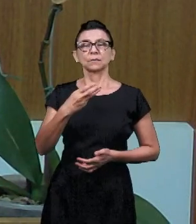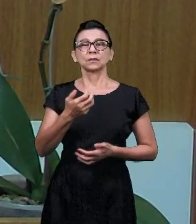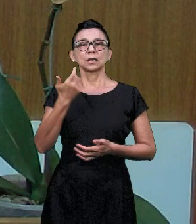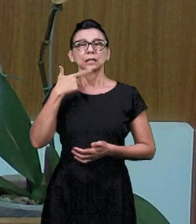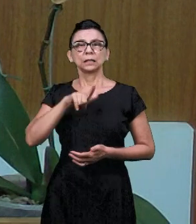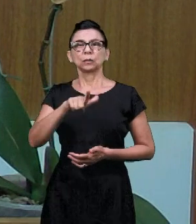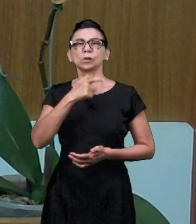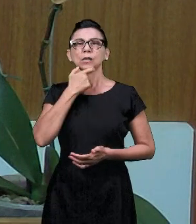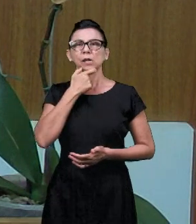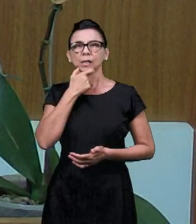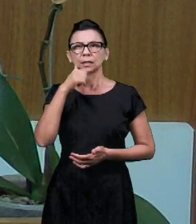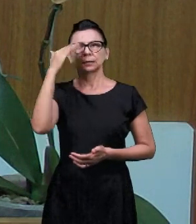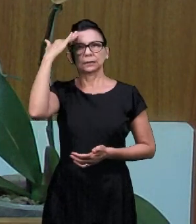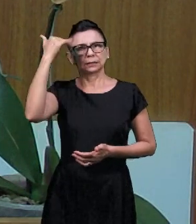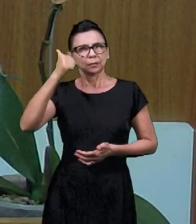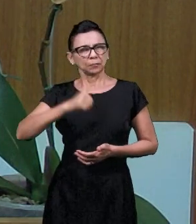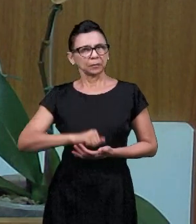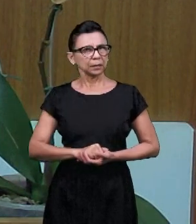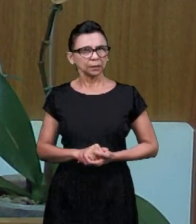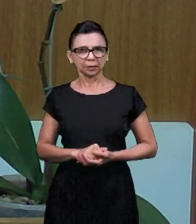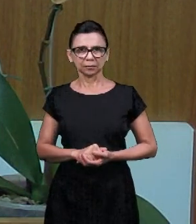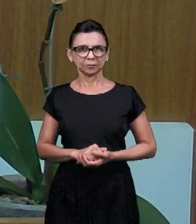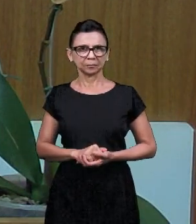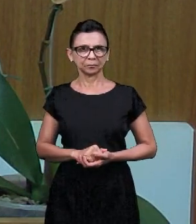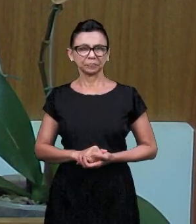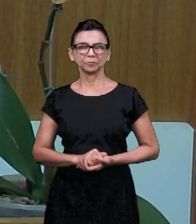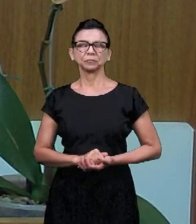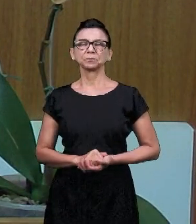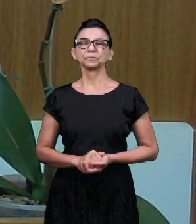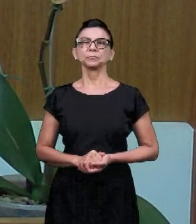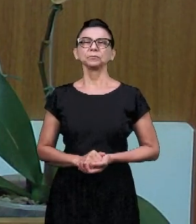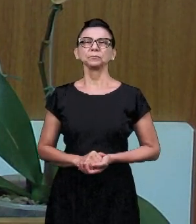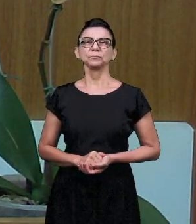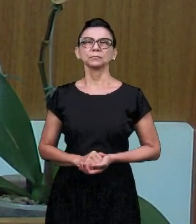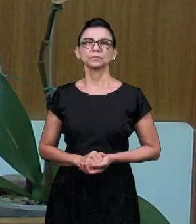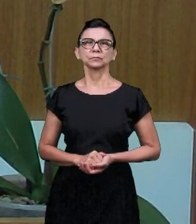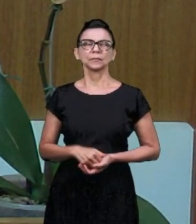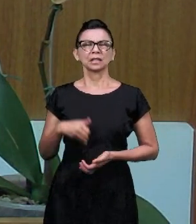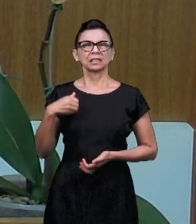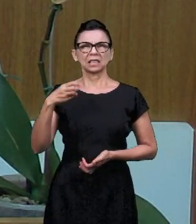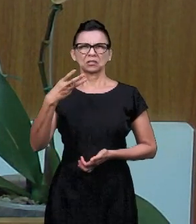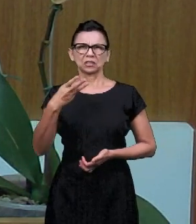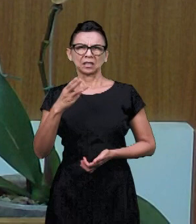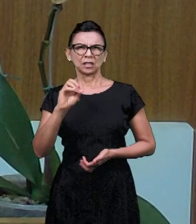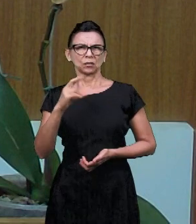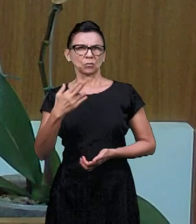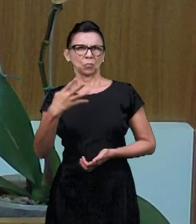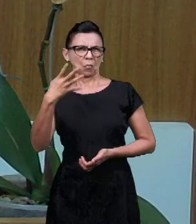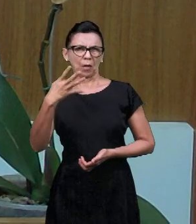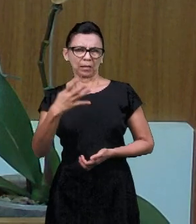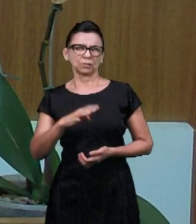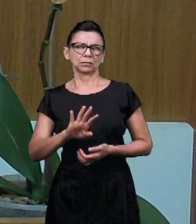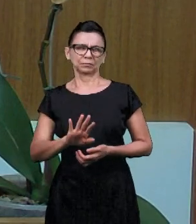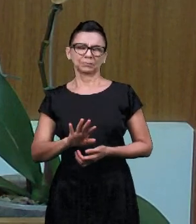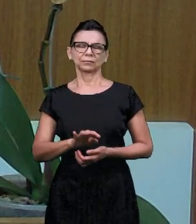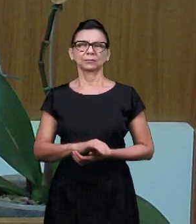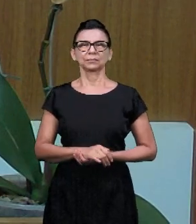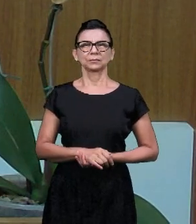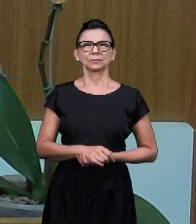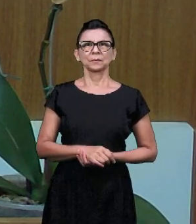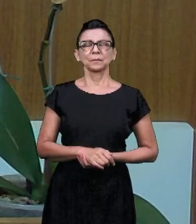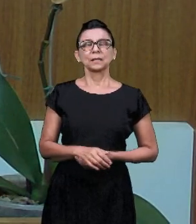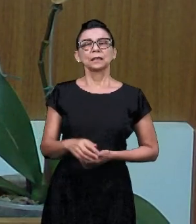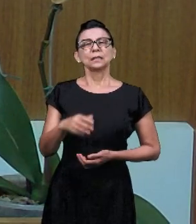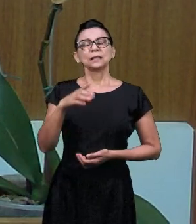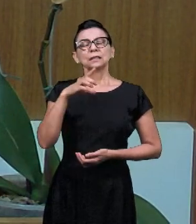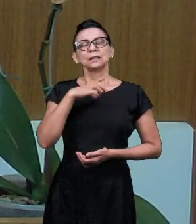bien, les Sarah sont autour de moi. J'ai une Sarah ici qui est très